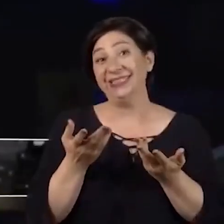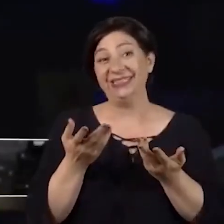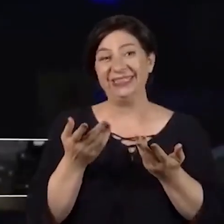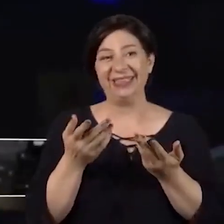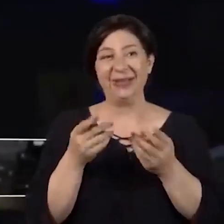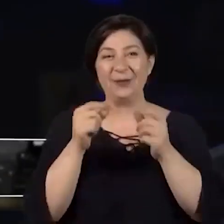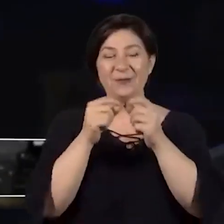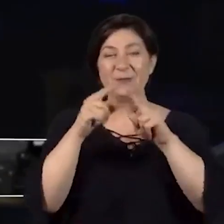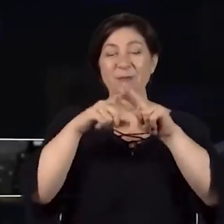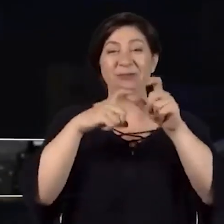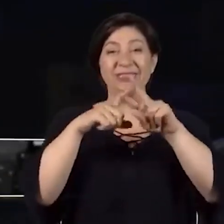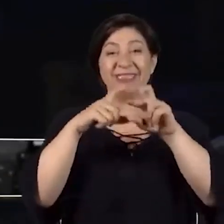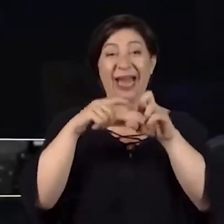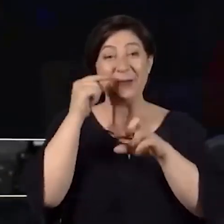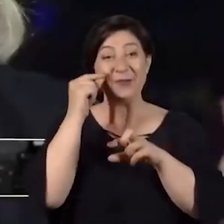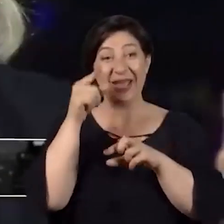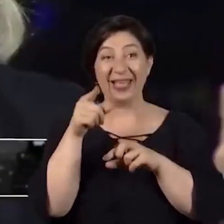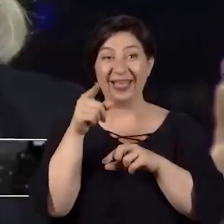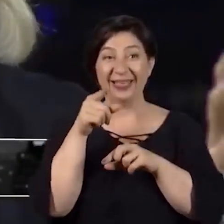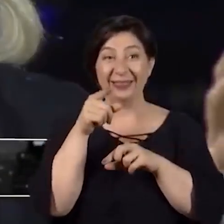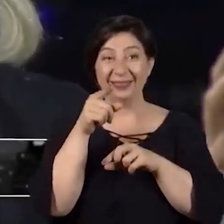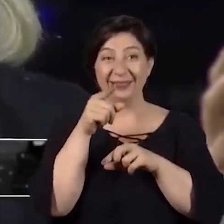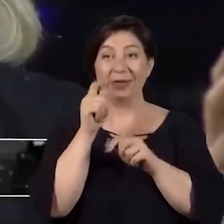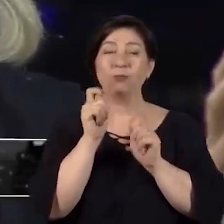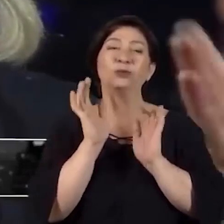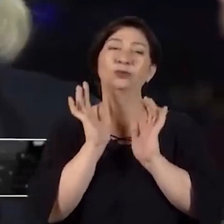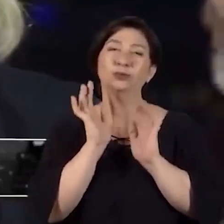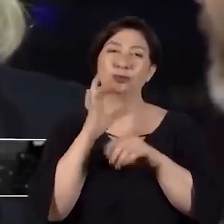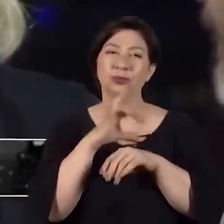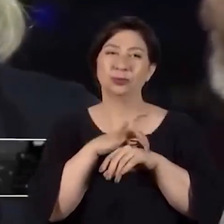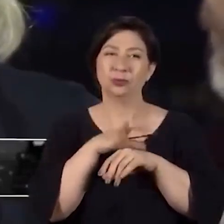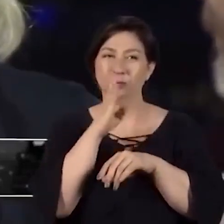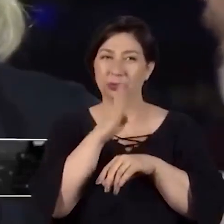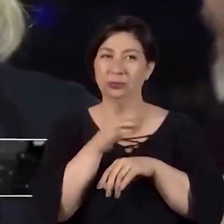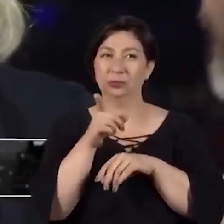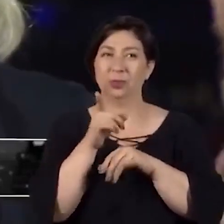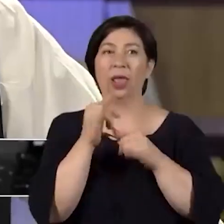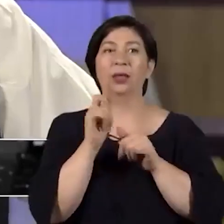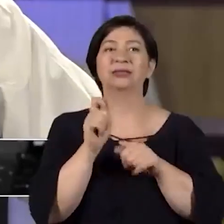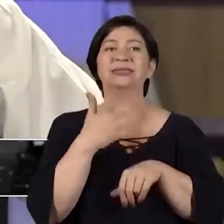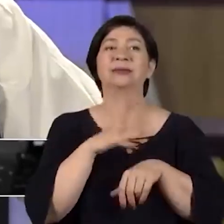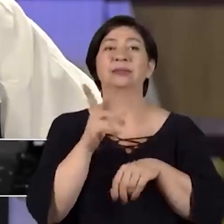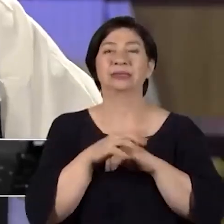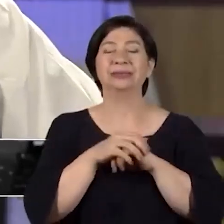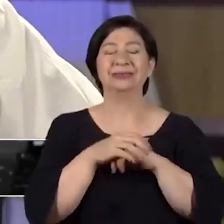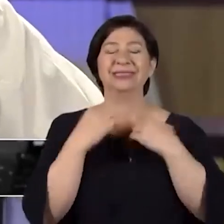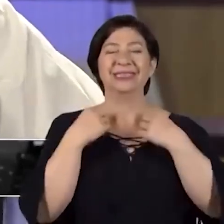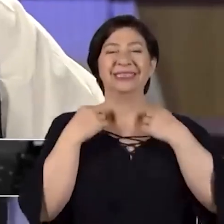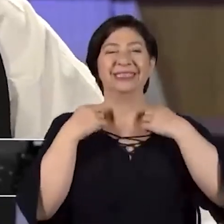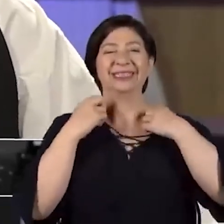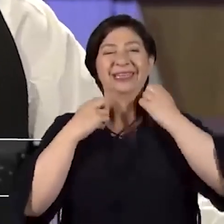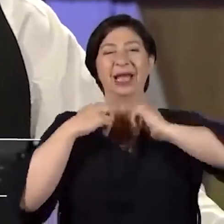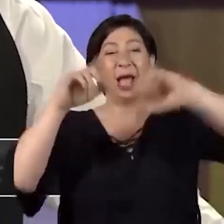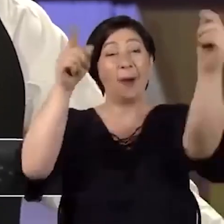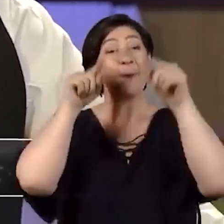Akman şeyse öyle yapıyor musunuz siz? Yapmıyorsunuz. Doktor ciddi bir doktor bu arada. O yüzden yap. Ama böyle hani